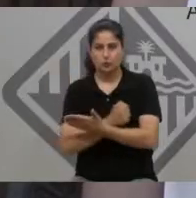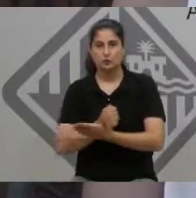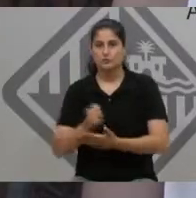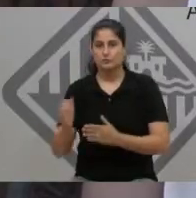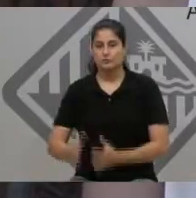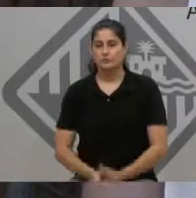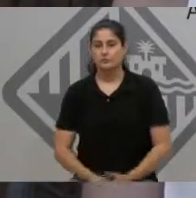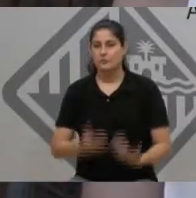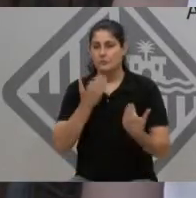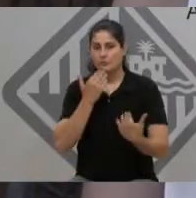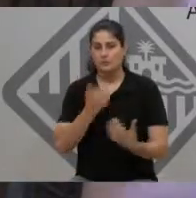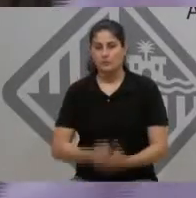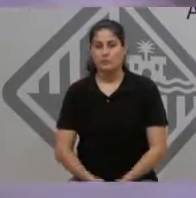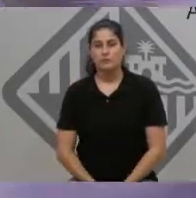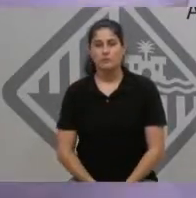Totes. Moltes gràcies.